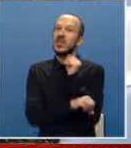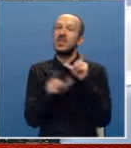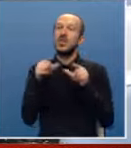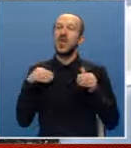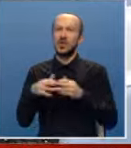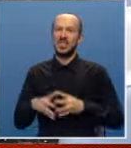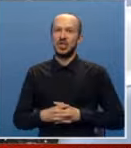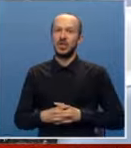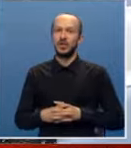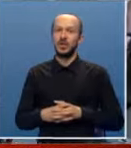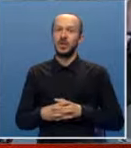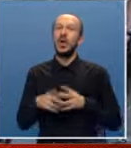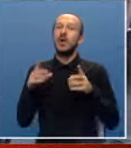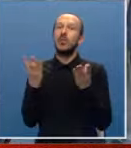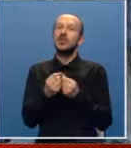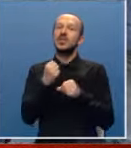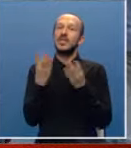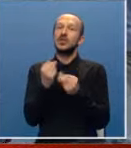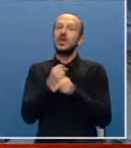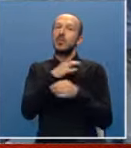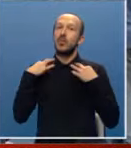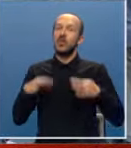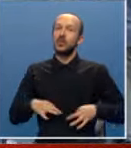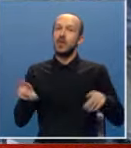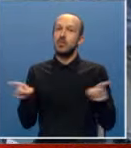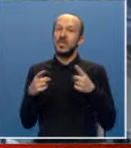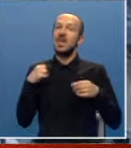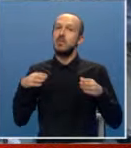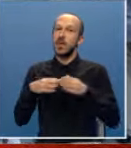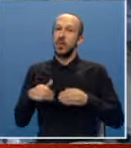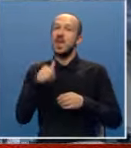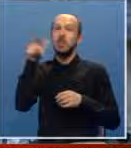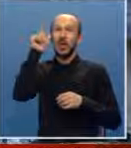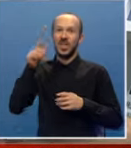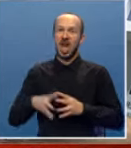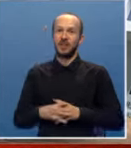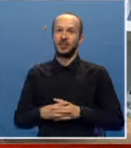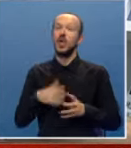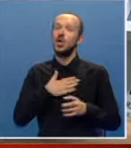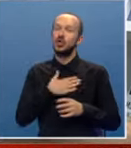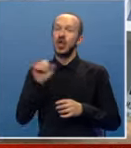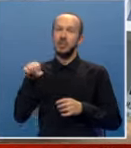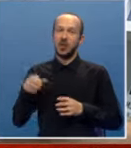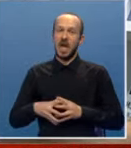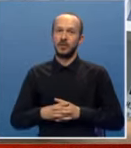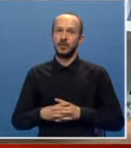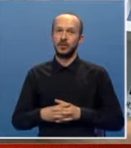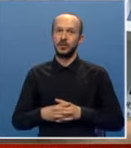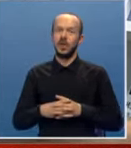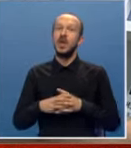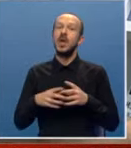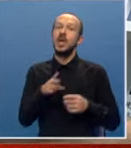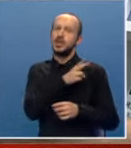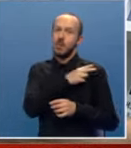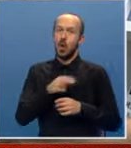u Banja Luci. Plod je zajedničkog rada profesora muzike iz Banja Luke i Beograda. Želimo da prosto